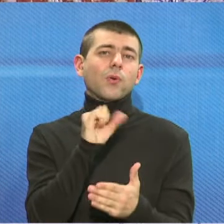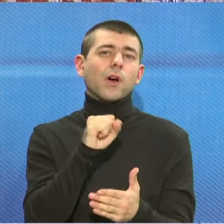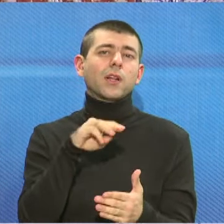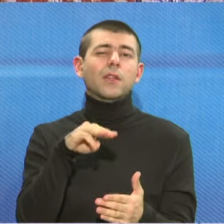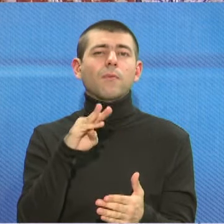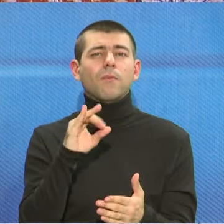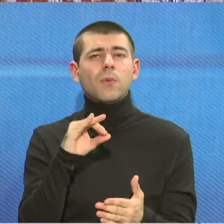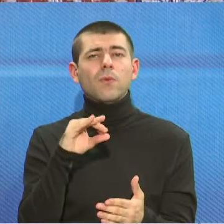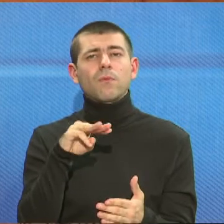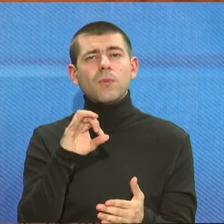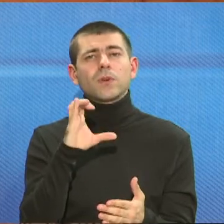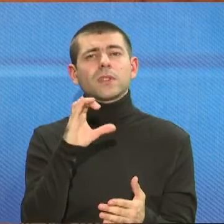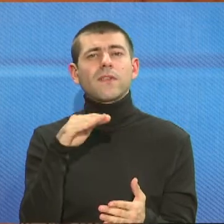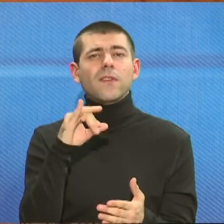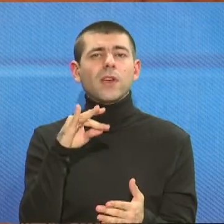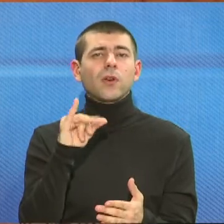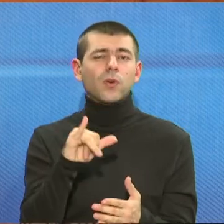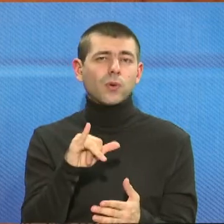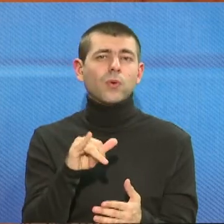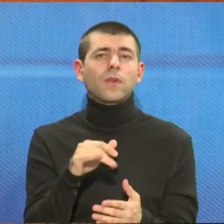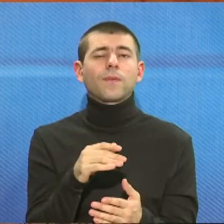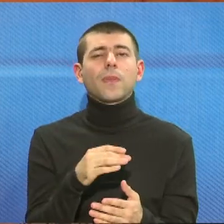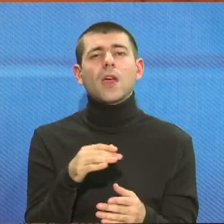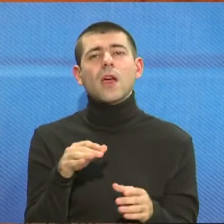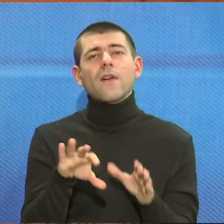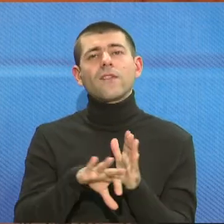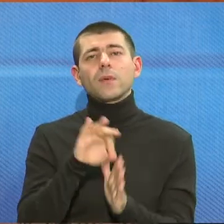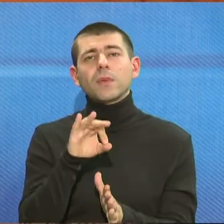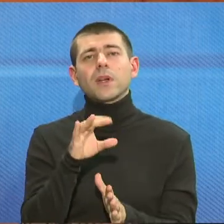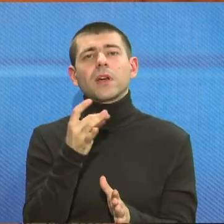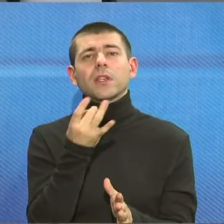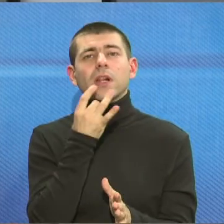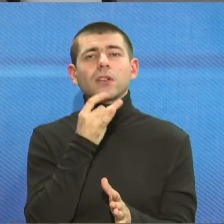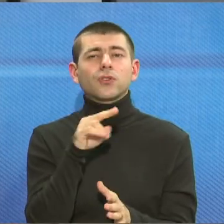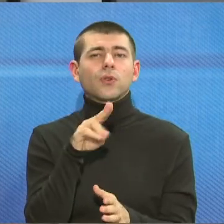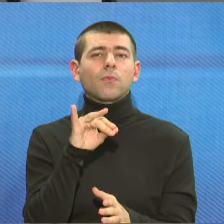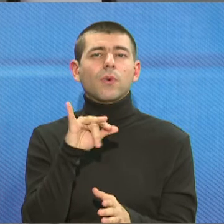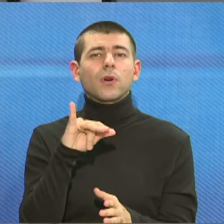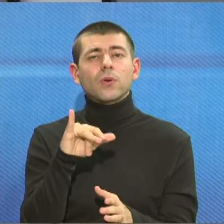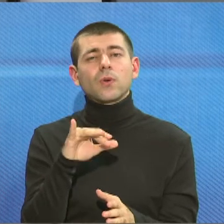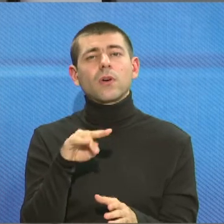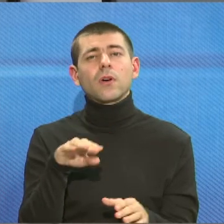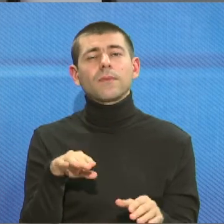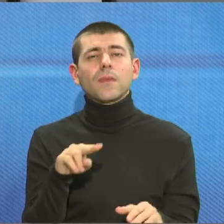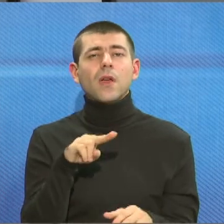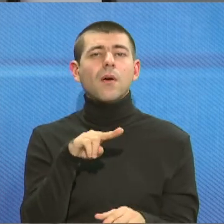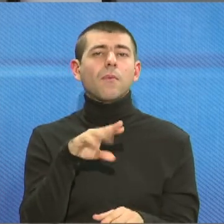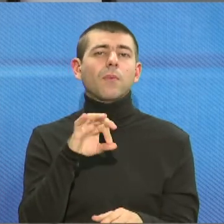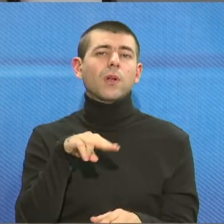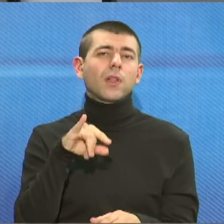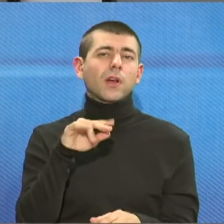А вось помеж досвидком и заходом, он однозначно выбирая ранешнюю пару. Полыхали